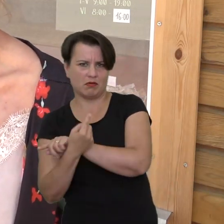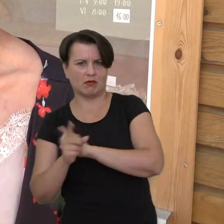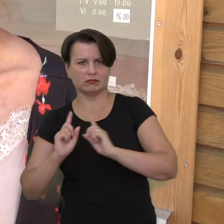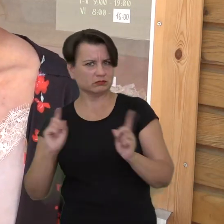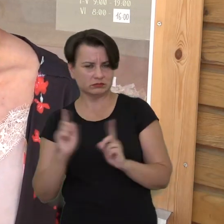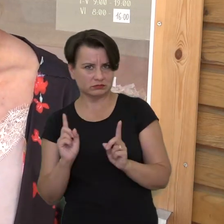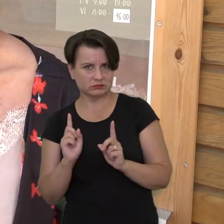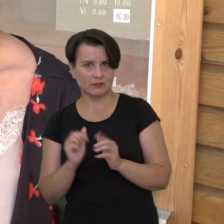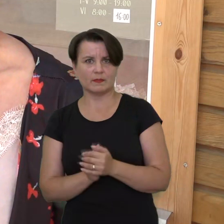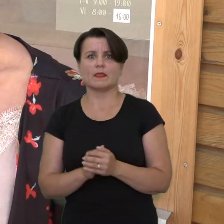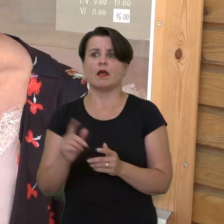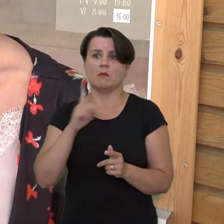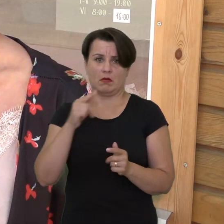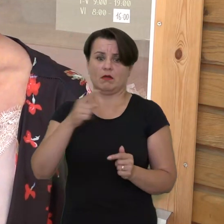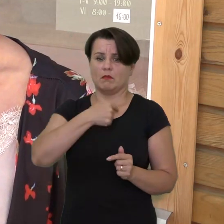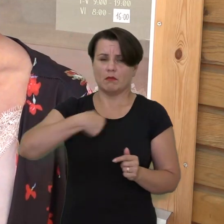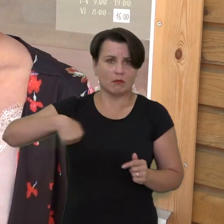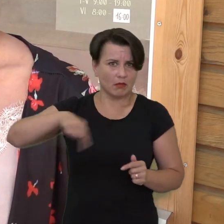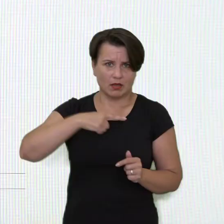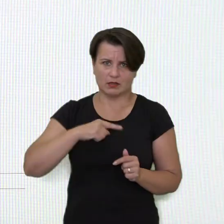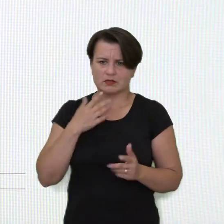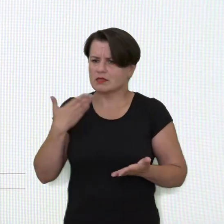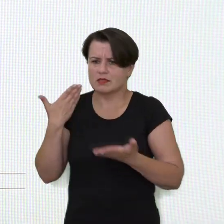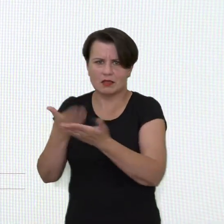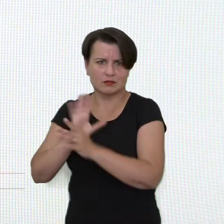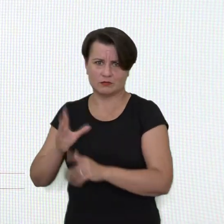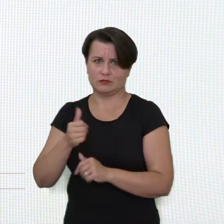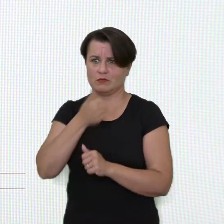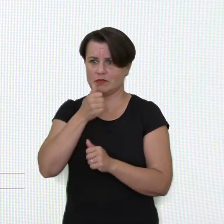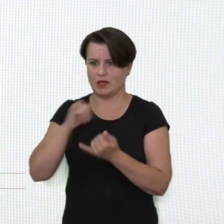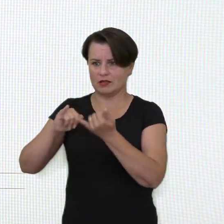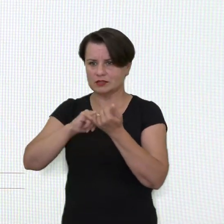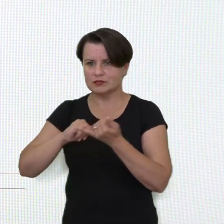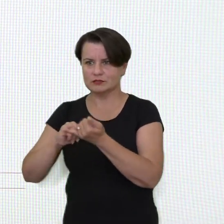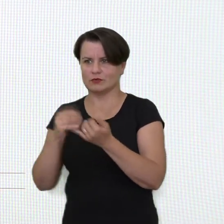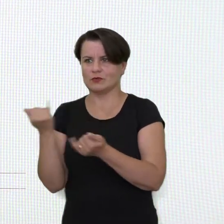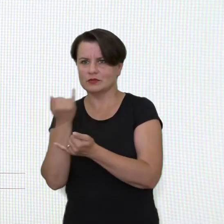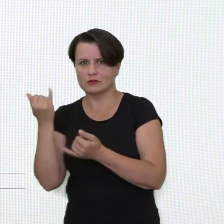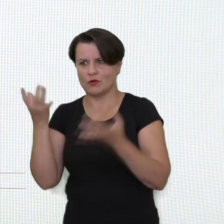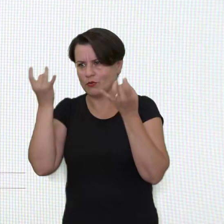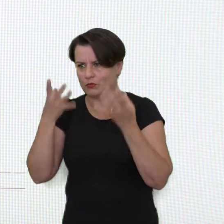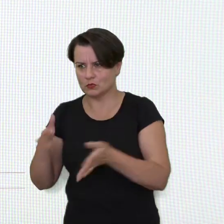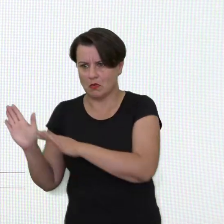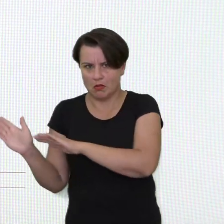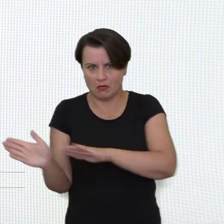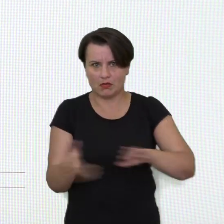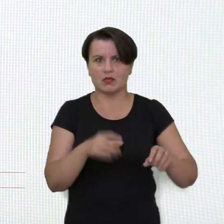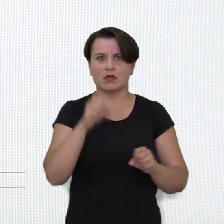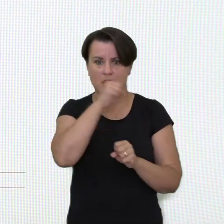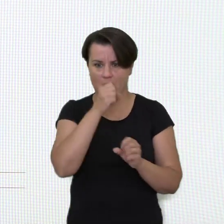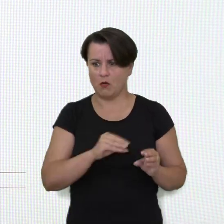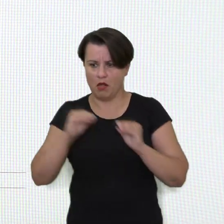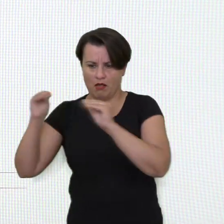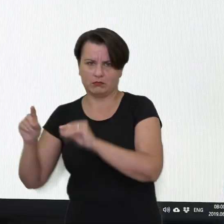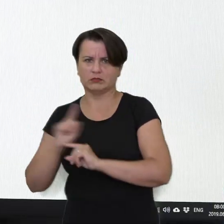paveldu, konstruojant savo tapatybę ant agurkų, bet mes tikrai nesiūlom išstumti mūsų istorijos,